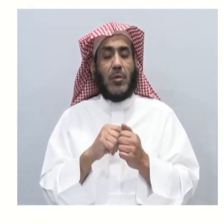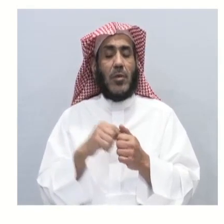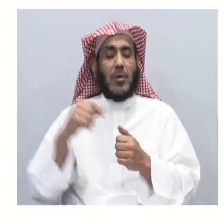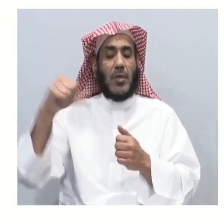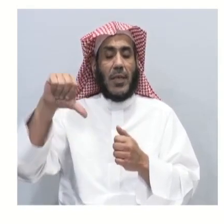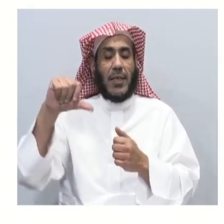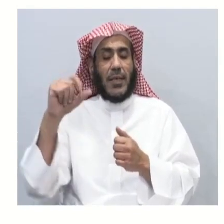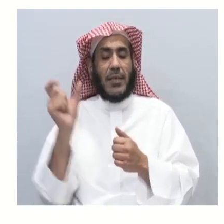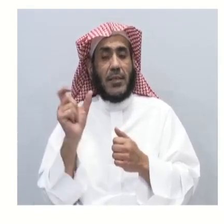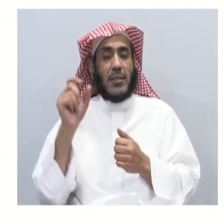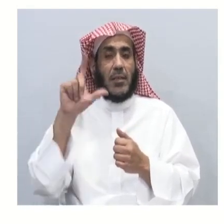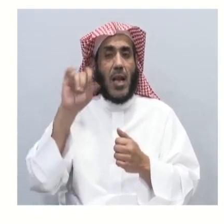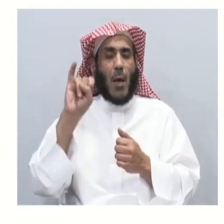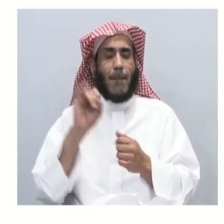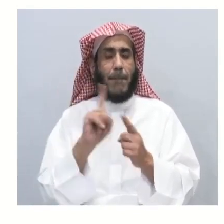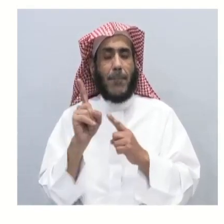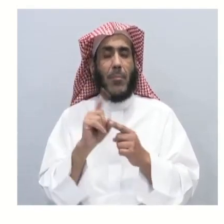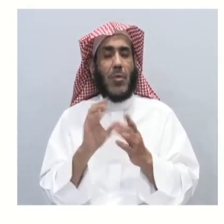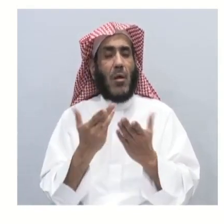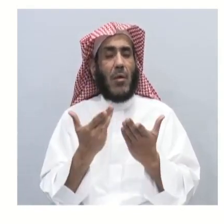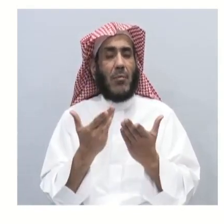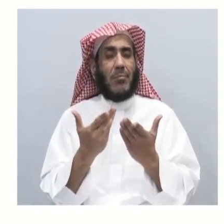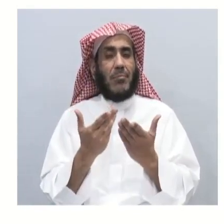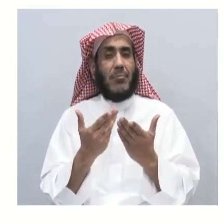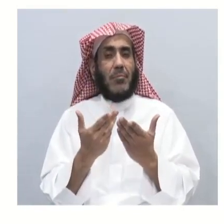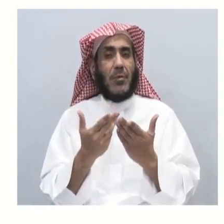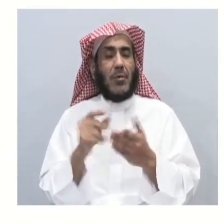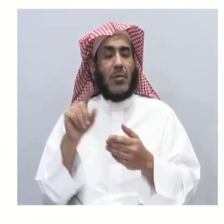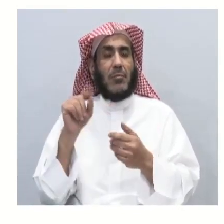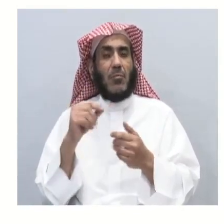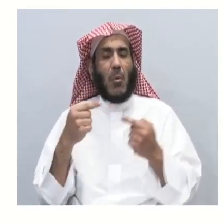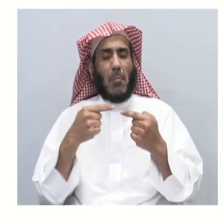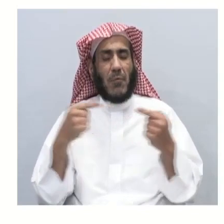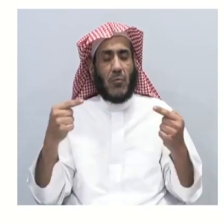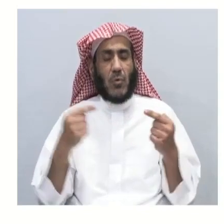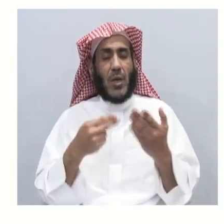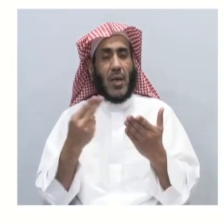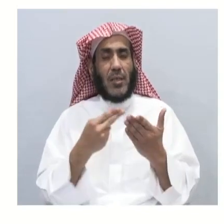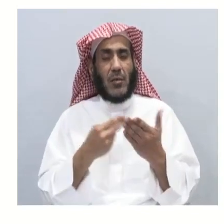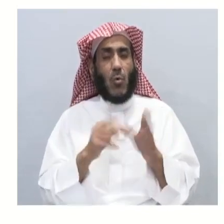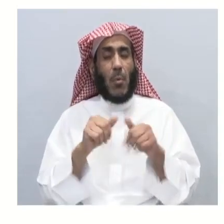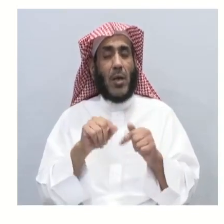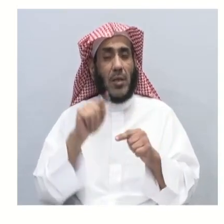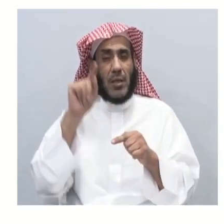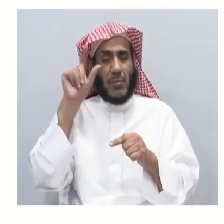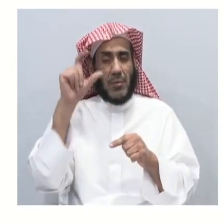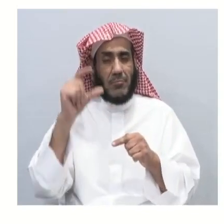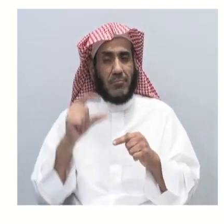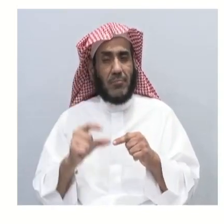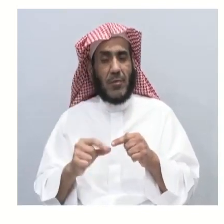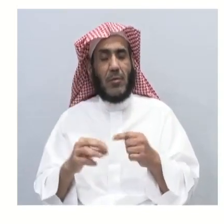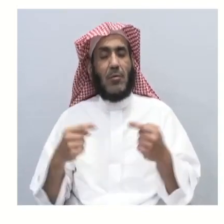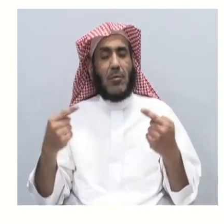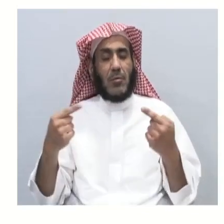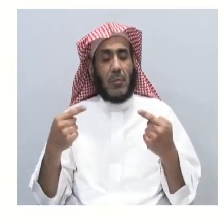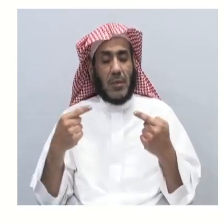إن لم. نلاحظ أنها ماذا؟ أحسنتم، مفصولة خطا، وبقية الكلمات،